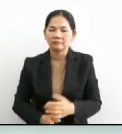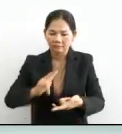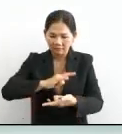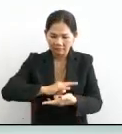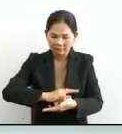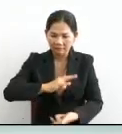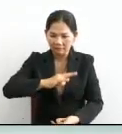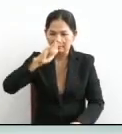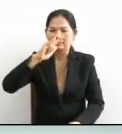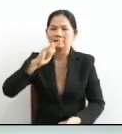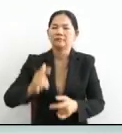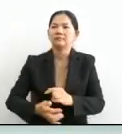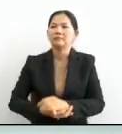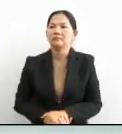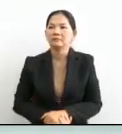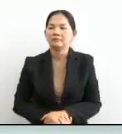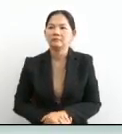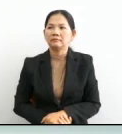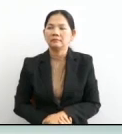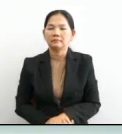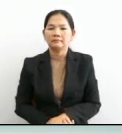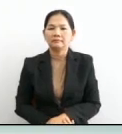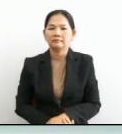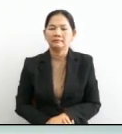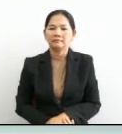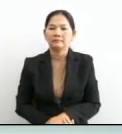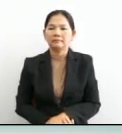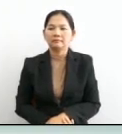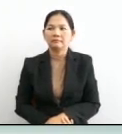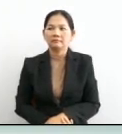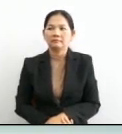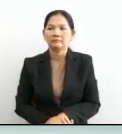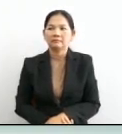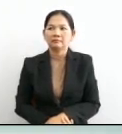đàm bấy bằng cán